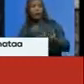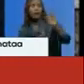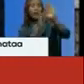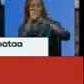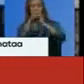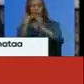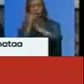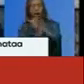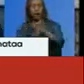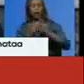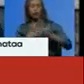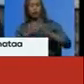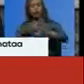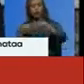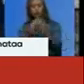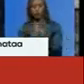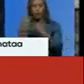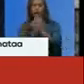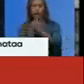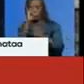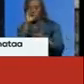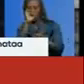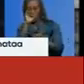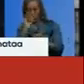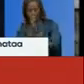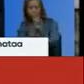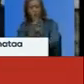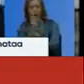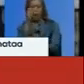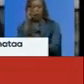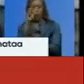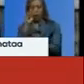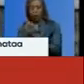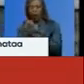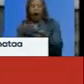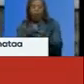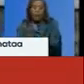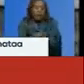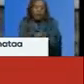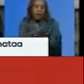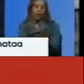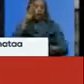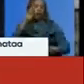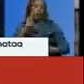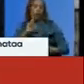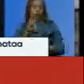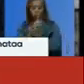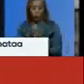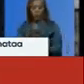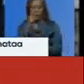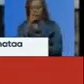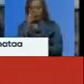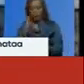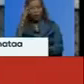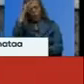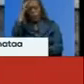ሀገሩ ደረቱን ሰጥቶ የሀገሩን ሉዓላዊነት ለማስጠበቅ ከአድዋ አፈር ተቀላቅሏል። ሶማሌው፣ ሲዳማው፣